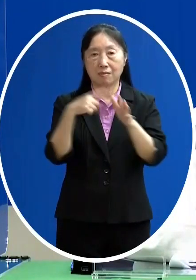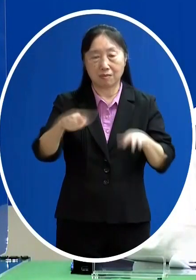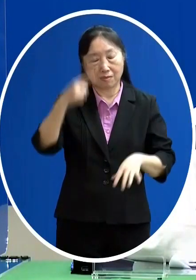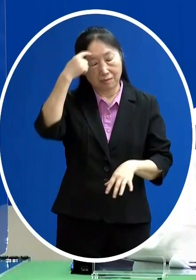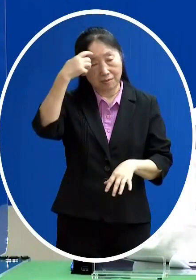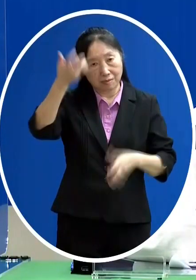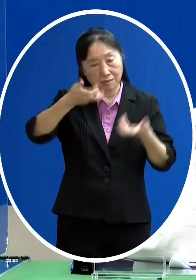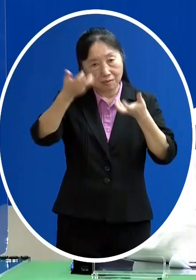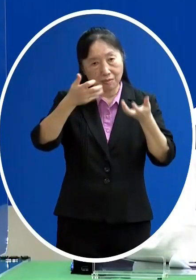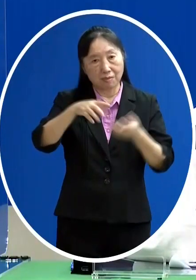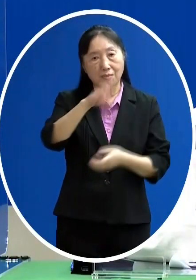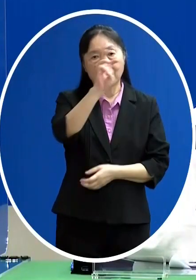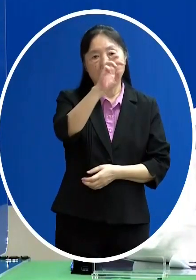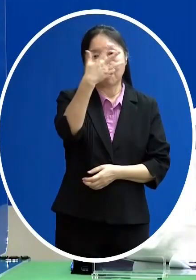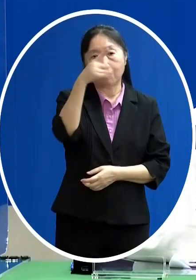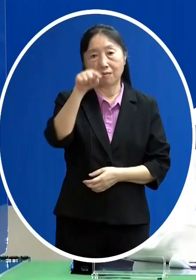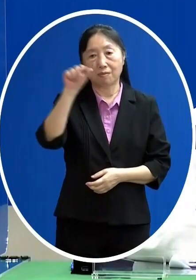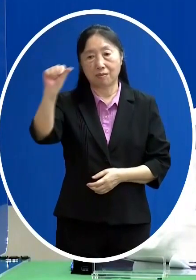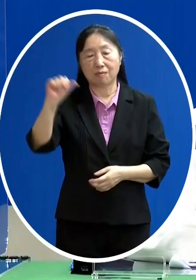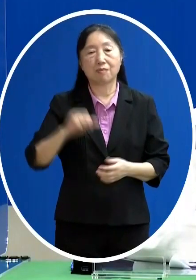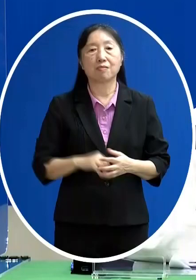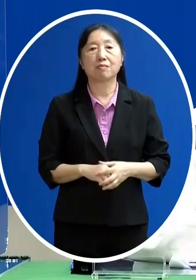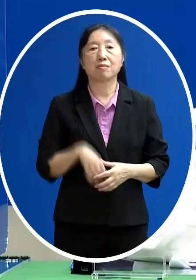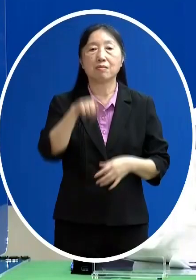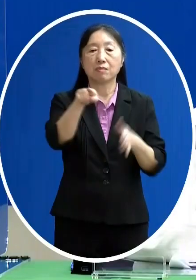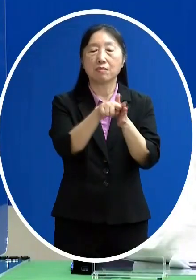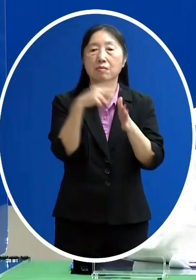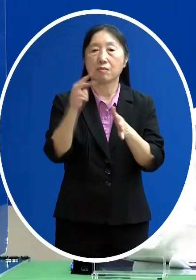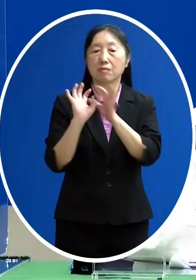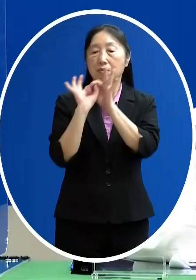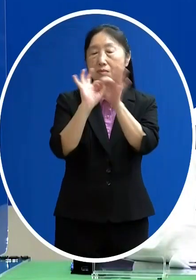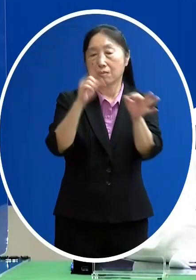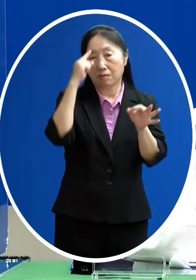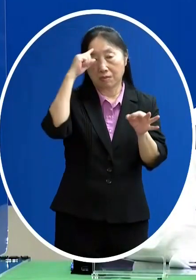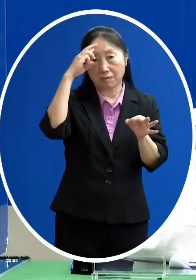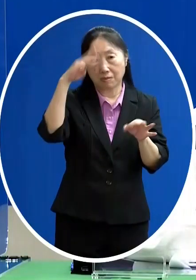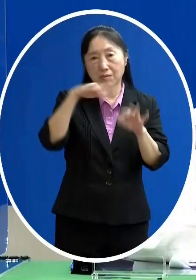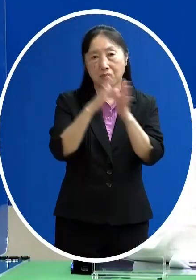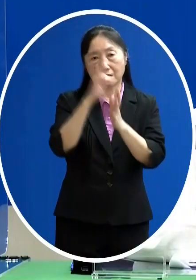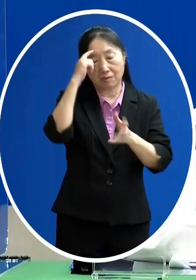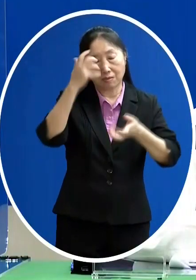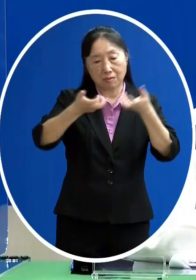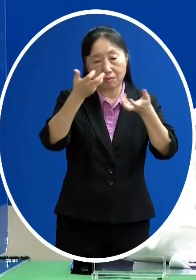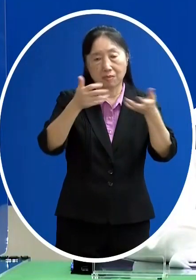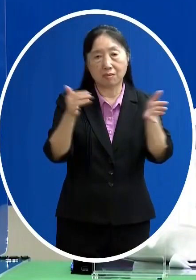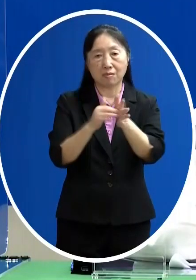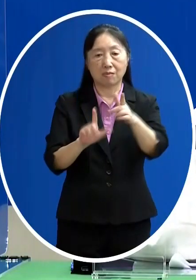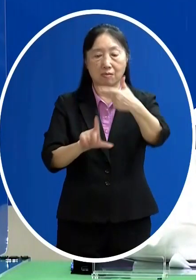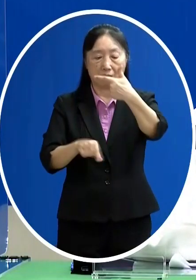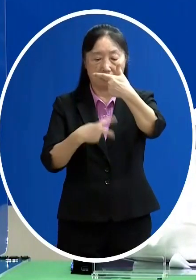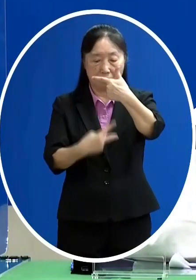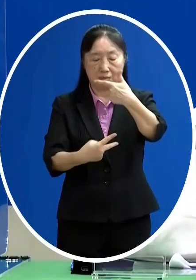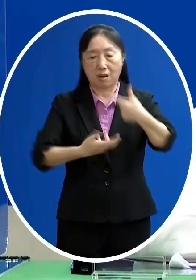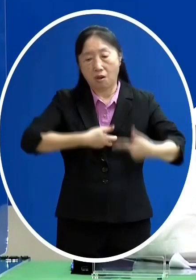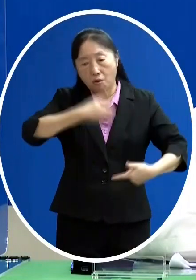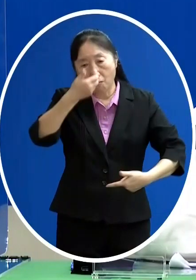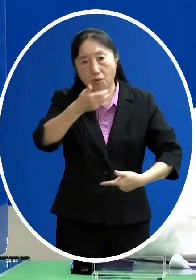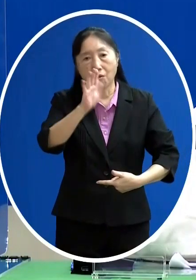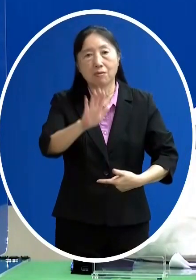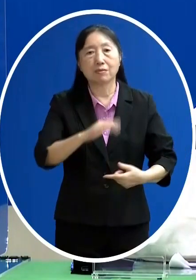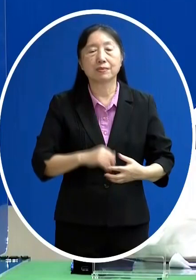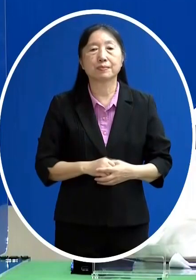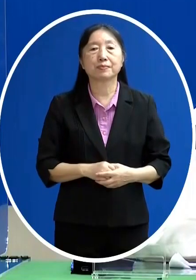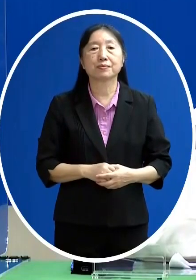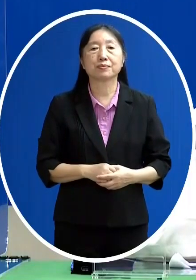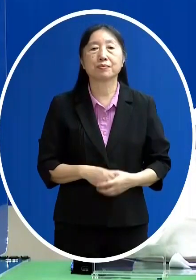到38度半。那因为在后续持续连续3天都有发烧，到6月2号的时候又出现了呕吐的情